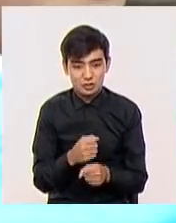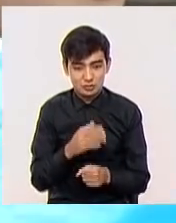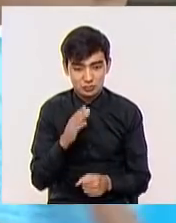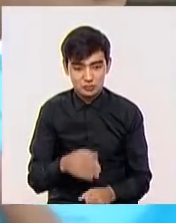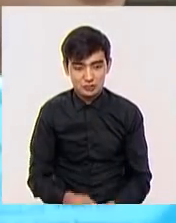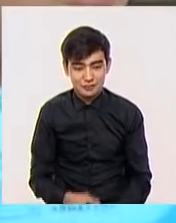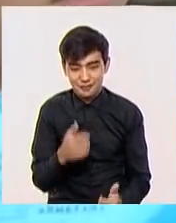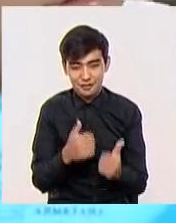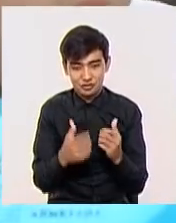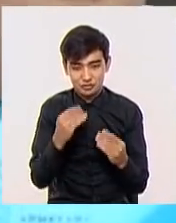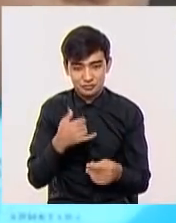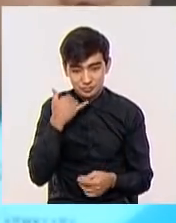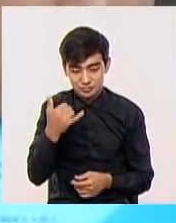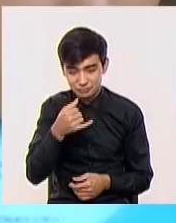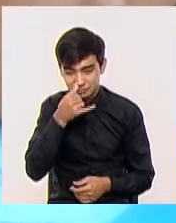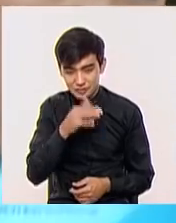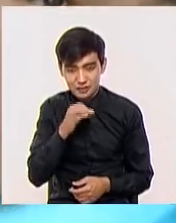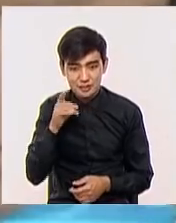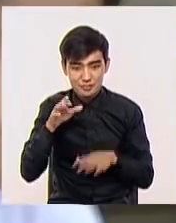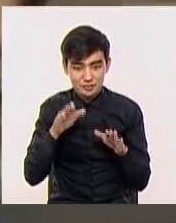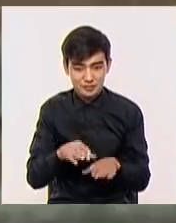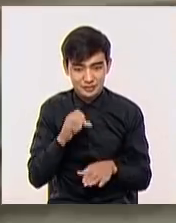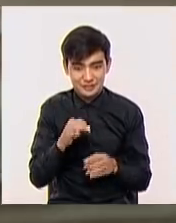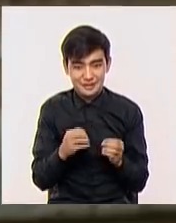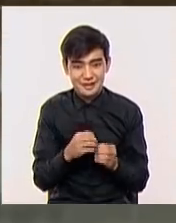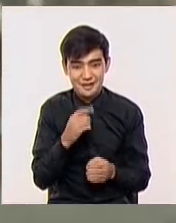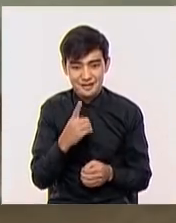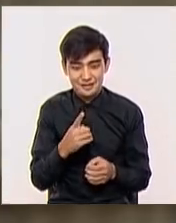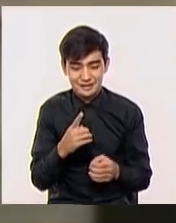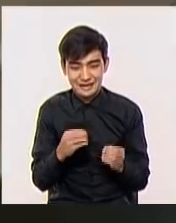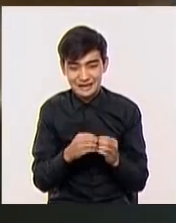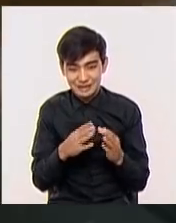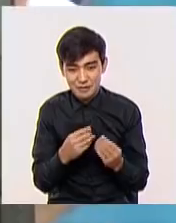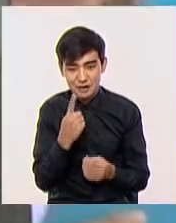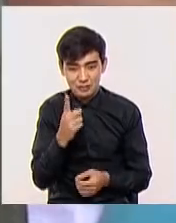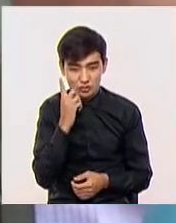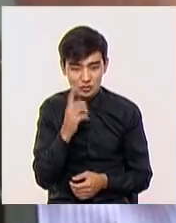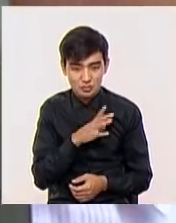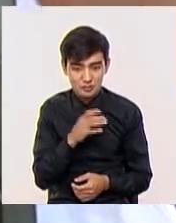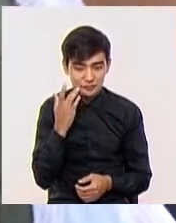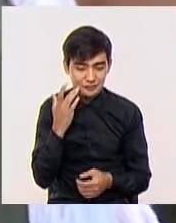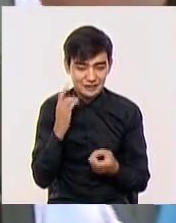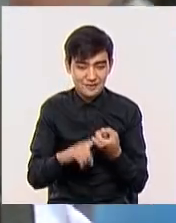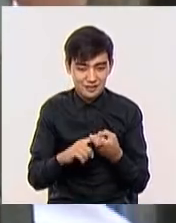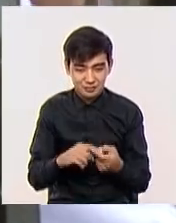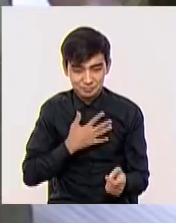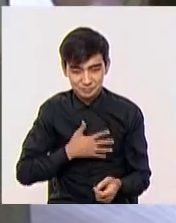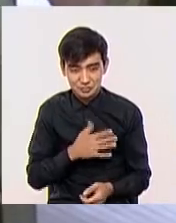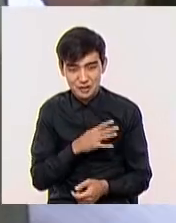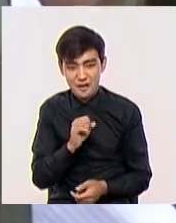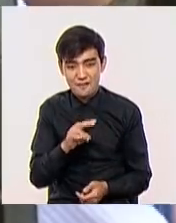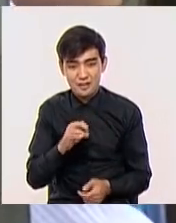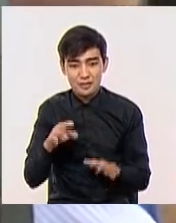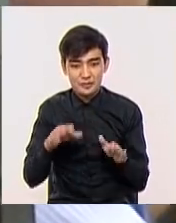Күнде байланысқа шығу мүмкін емес. Ол жақта 10 отбасында бір ұялы телефон. Байланыста үзіліп қала берек деп, біздің көзімізше